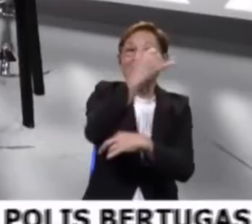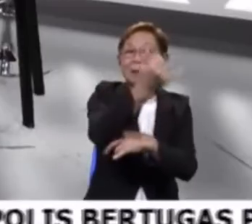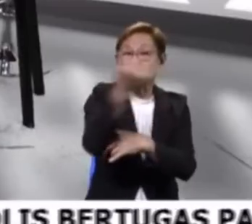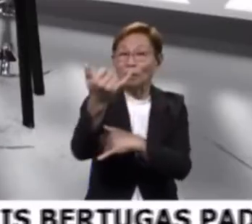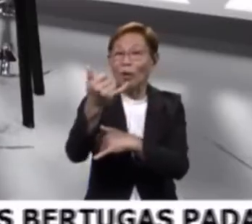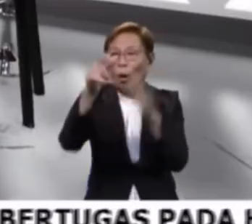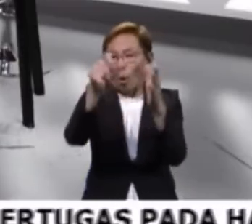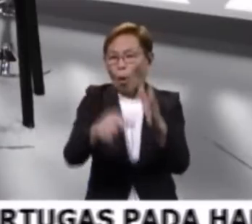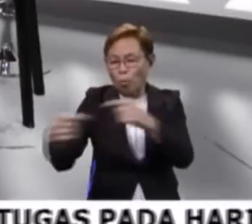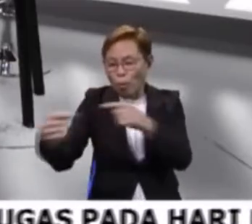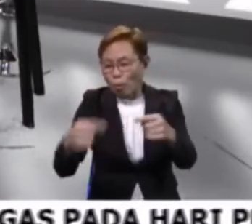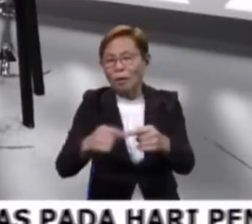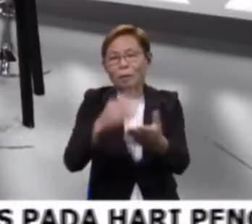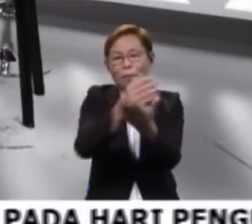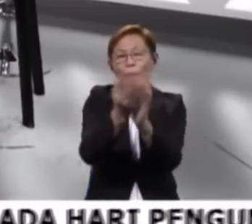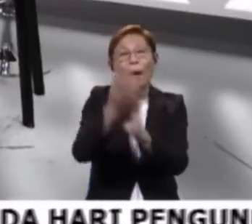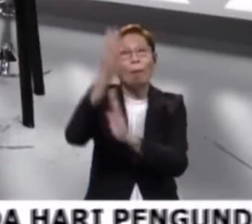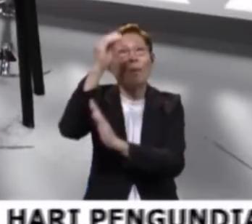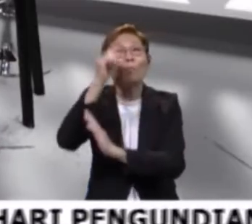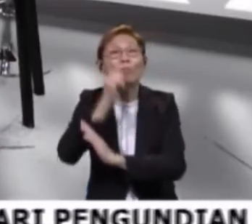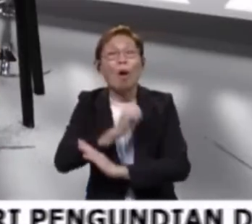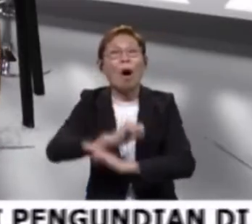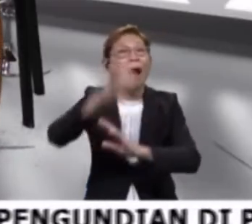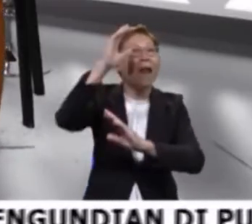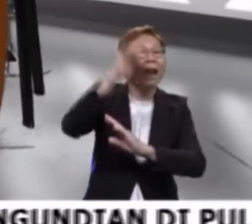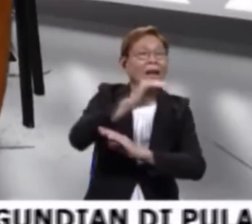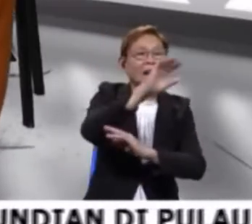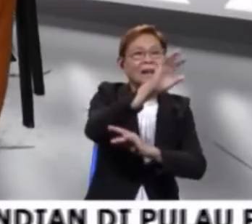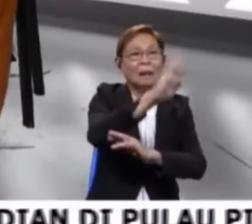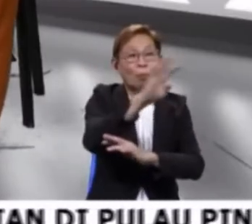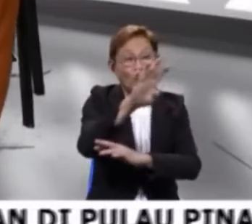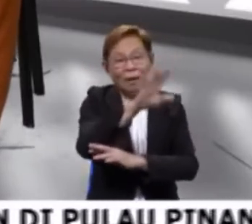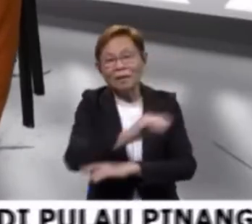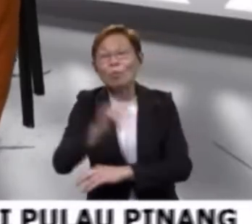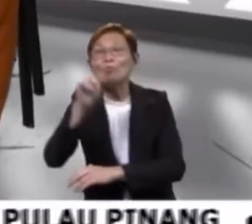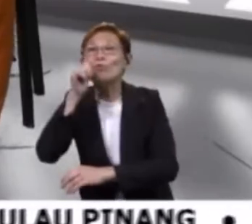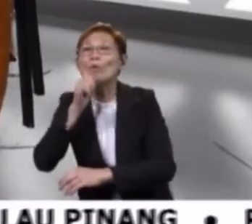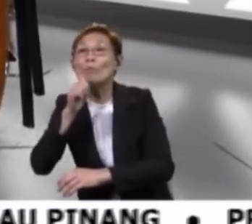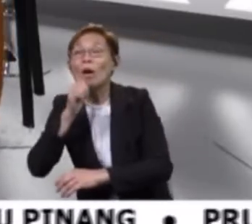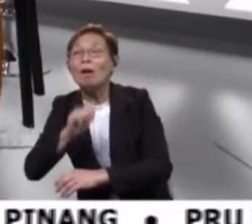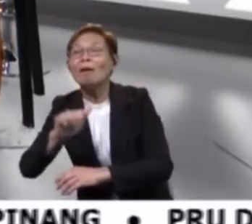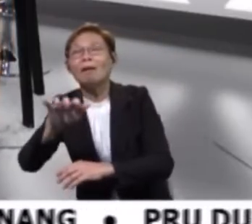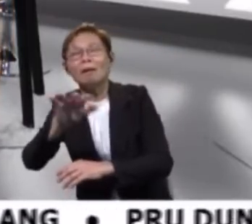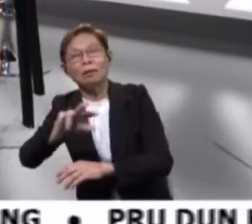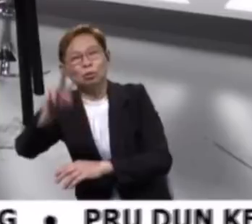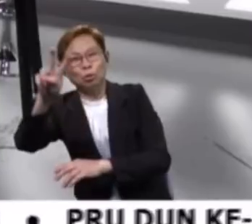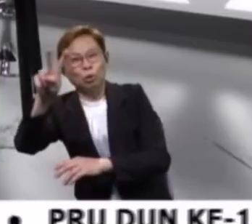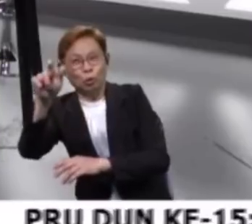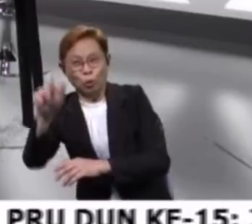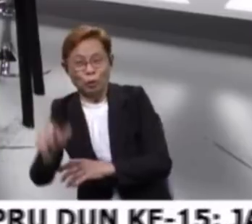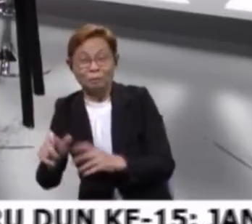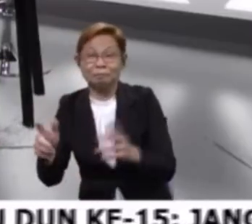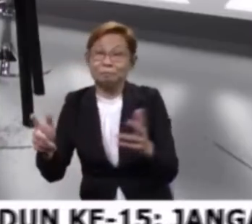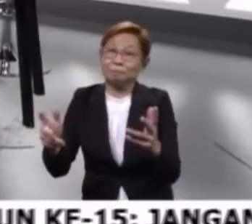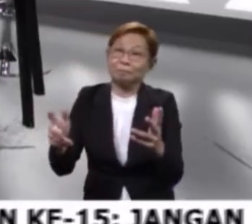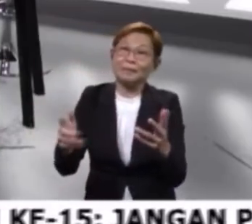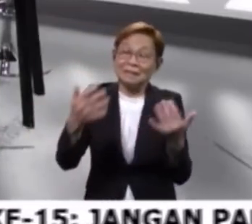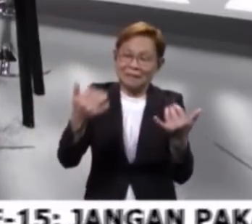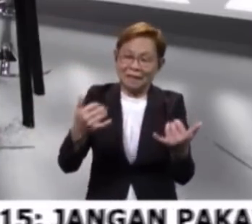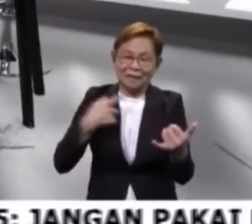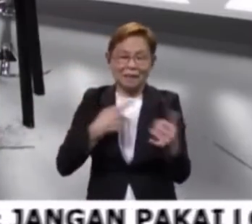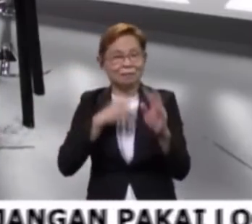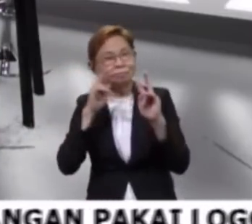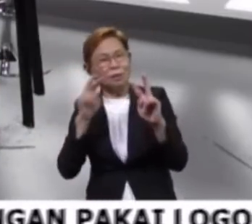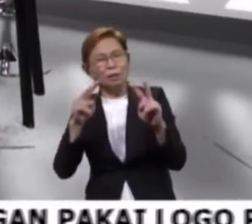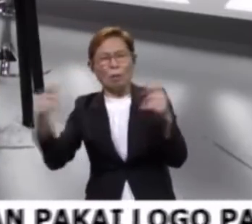bertanding yang kalau gitu ke pecahan adalah 3 wanita sedunia sebanyak 64 orang dan selalu wanita seramai dua orang banyak di situ dan sekarang